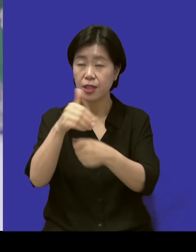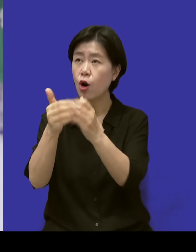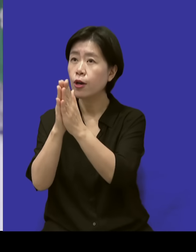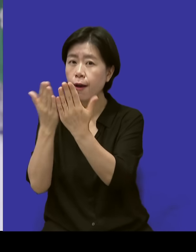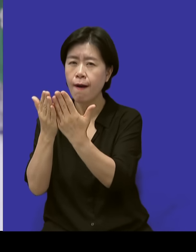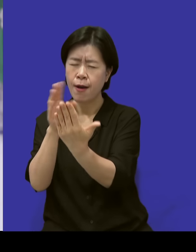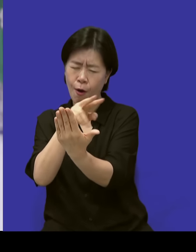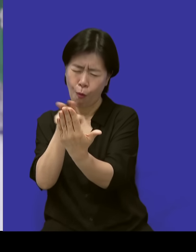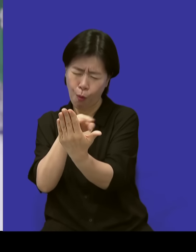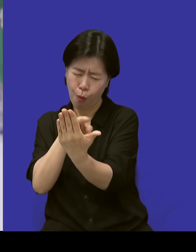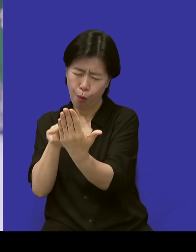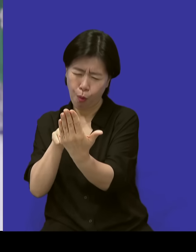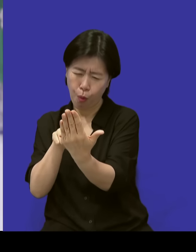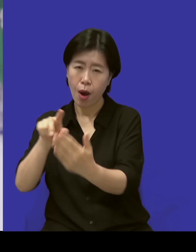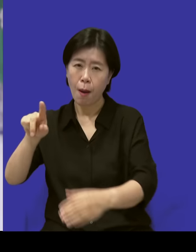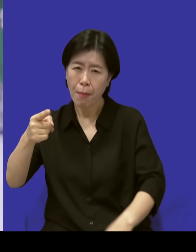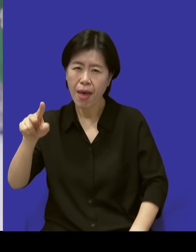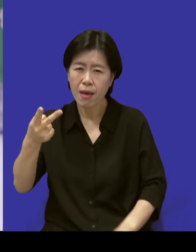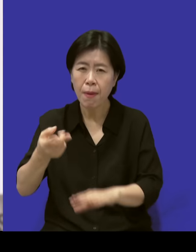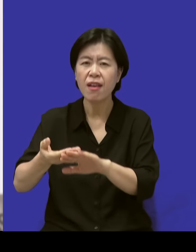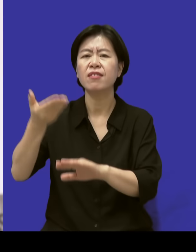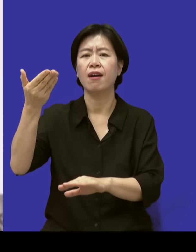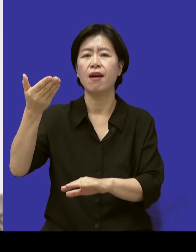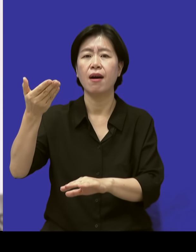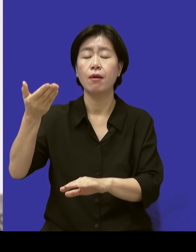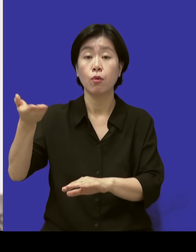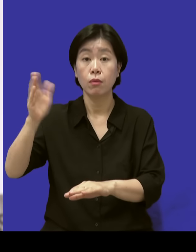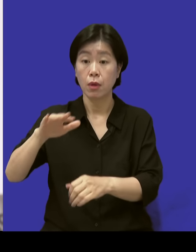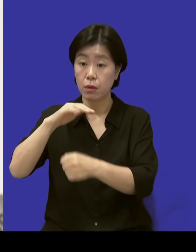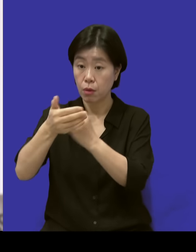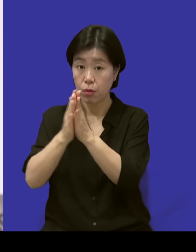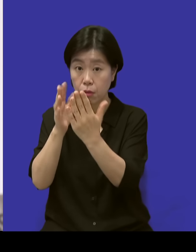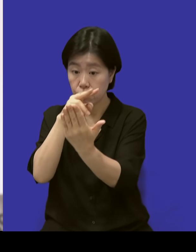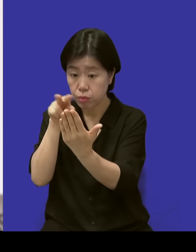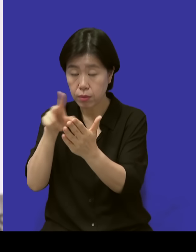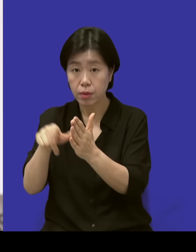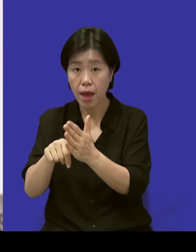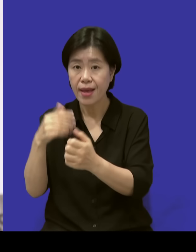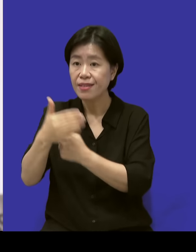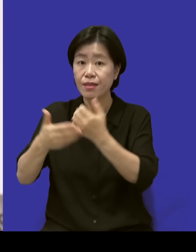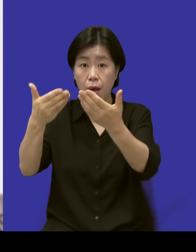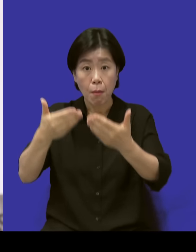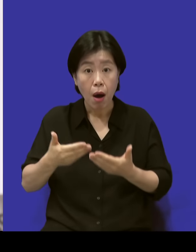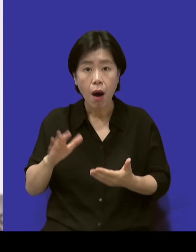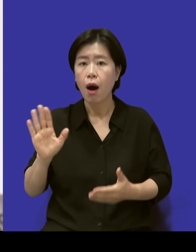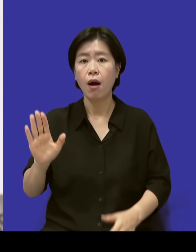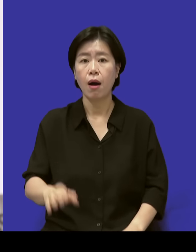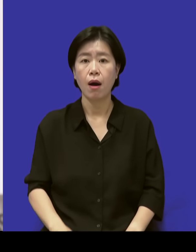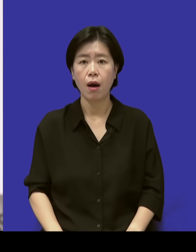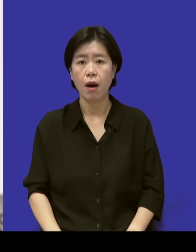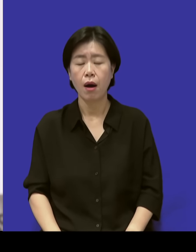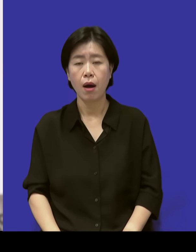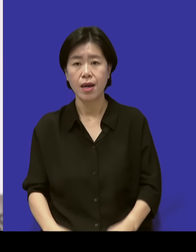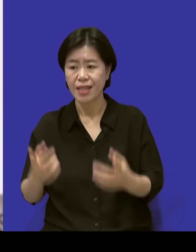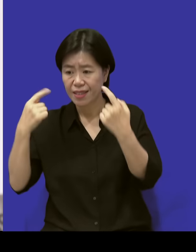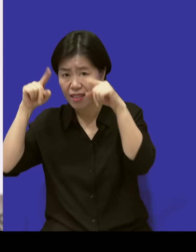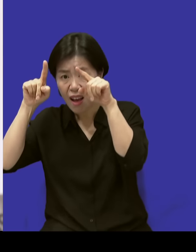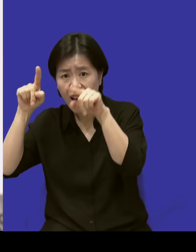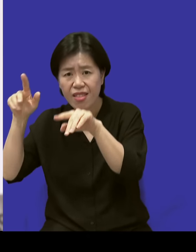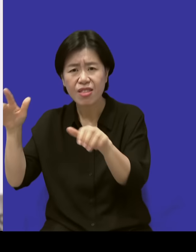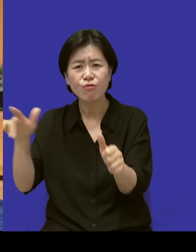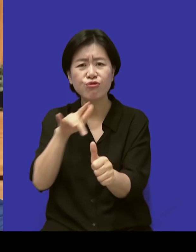수백 번 읽으면서 은혜를 받은 게 아니고 그 사탄이 임했는지 성경의